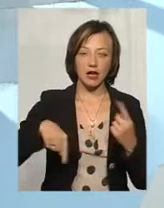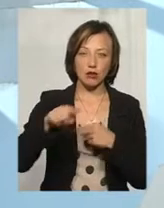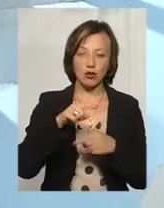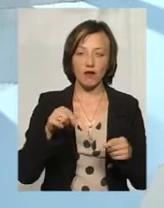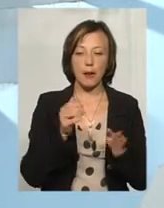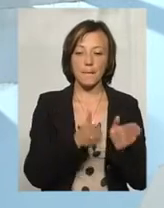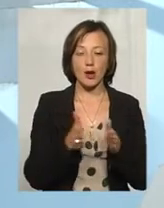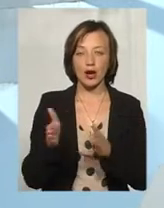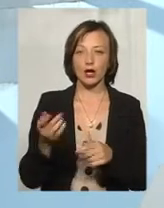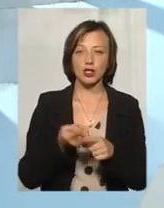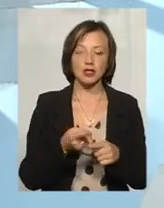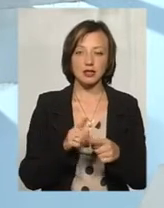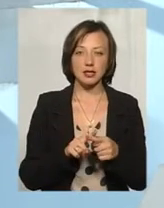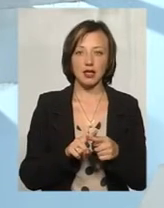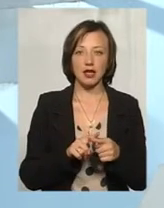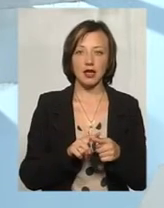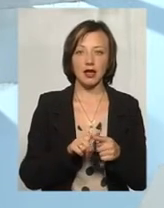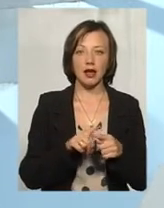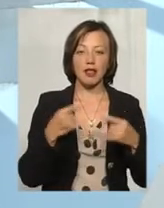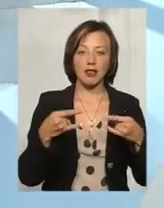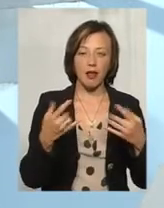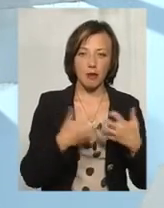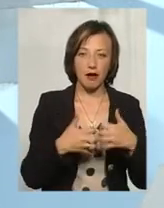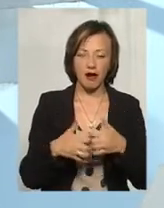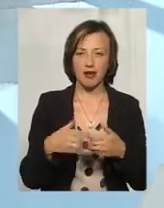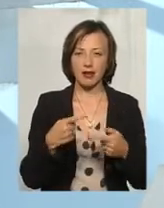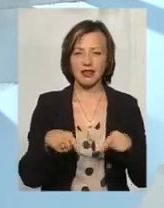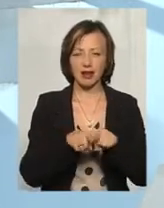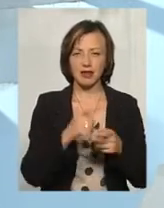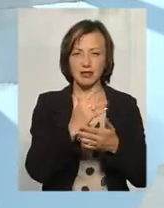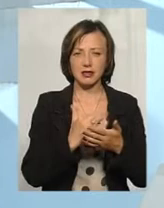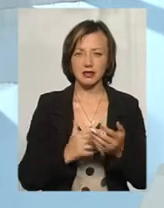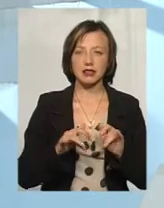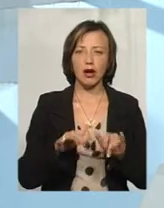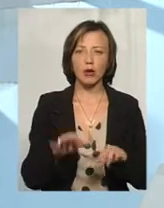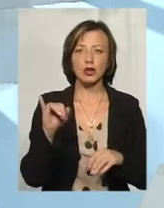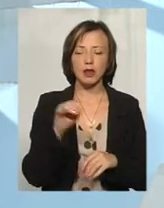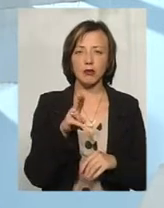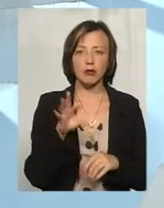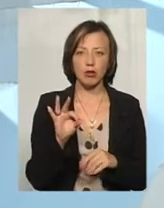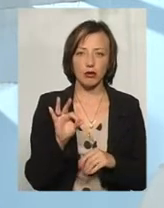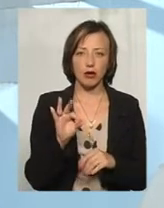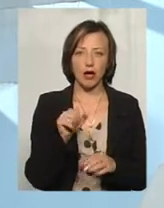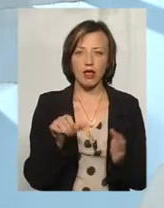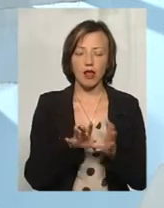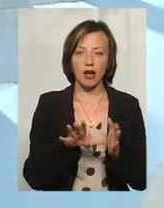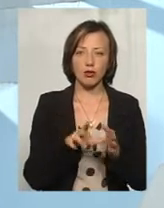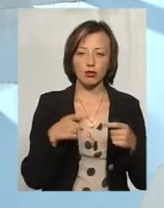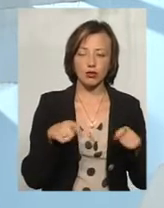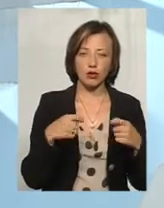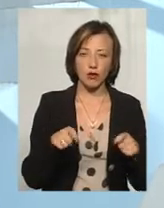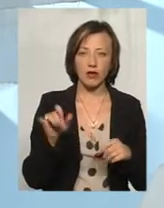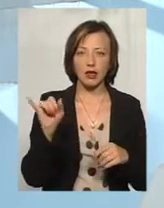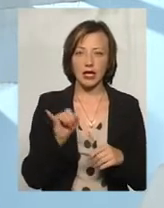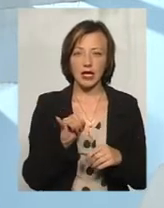мереж, це телемеханіка. І таких це заходи і по енергозбутові,